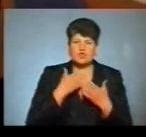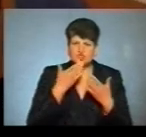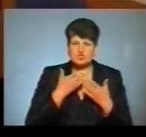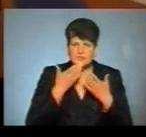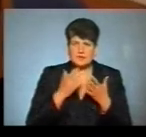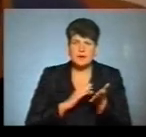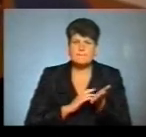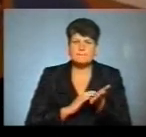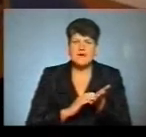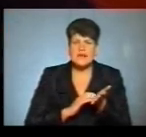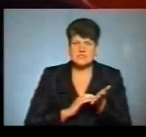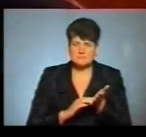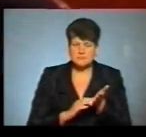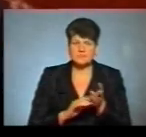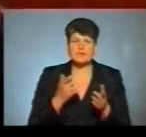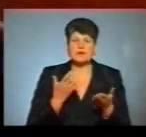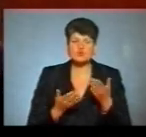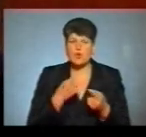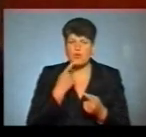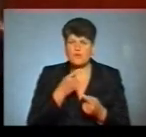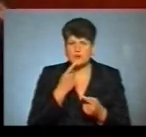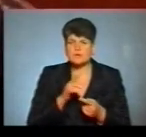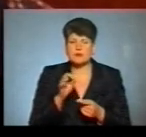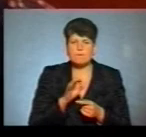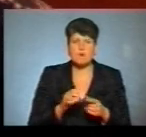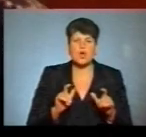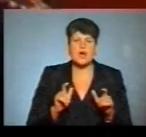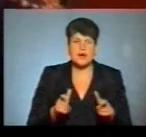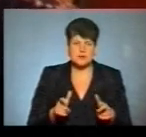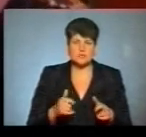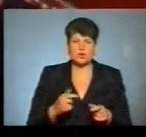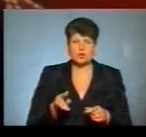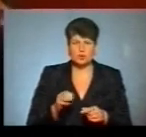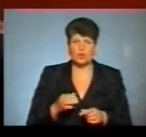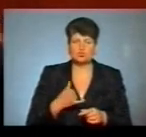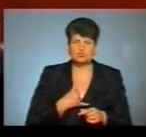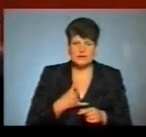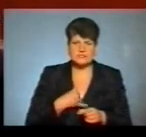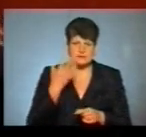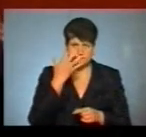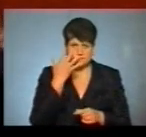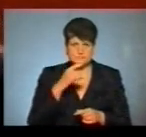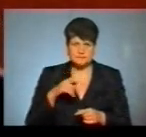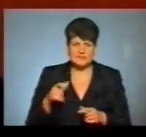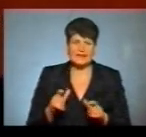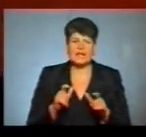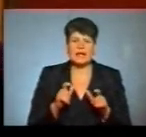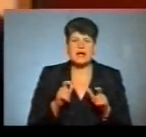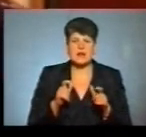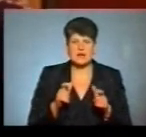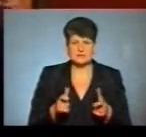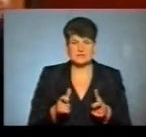читати пальцями. Якщо казати, знаєте, про карантин, то в нас незрячих